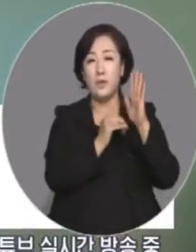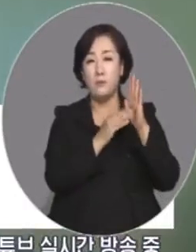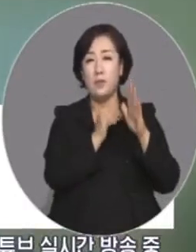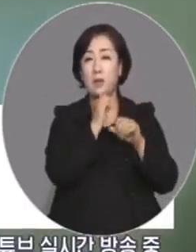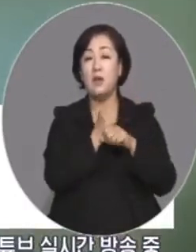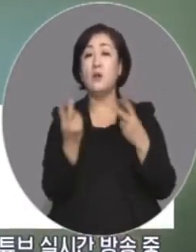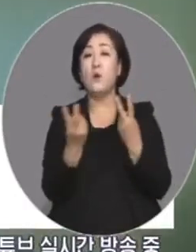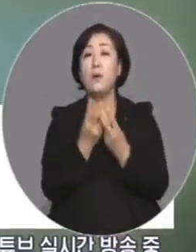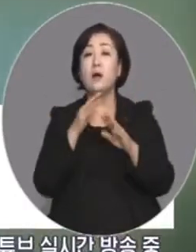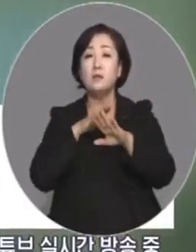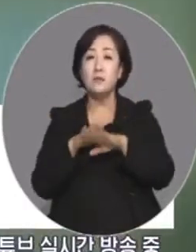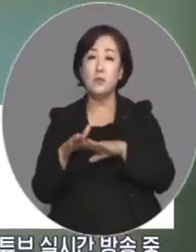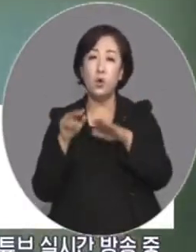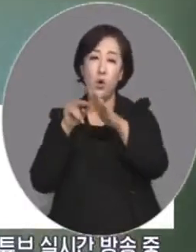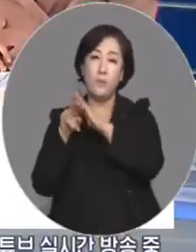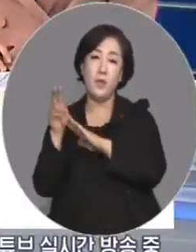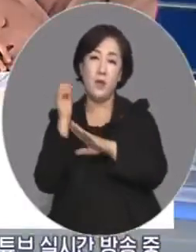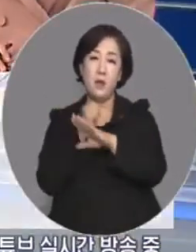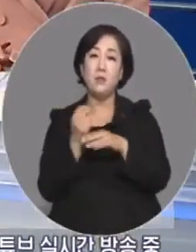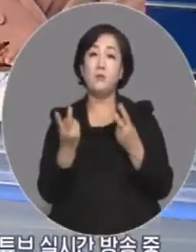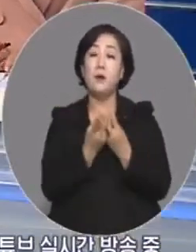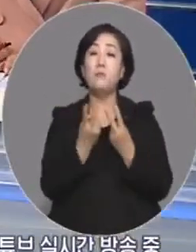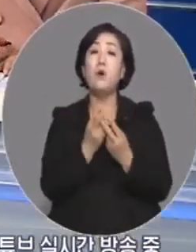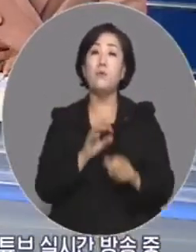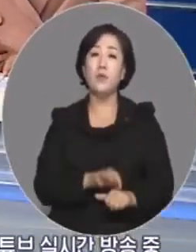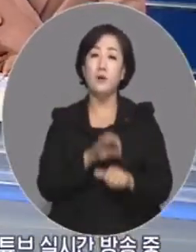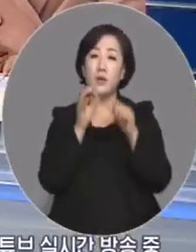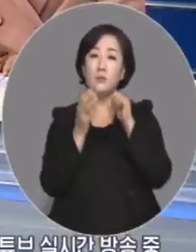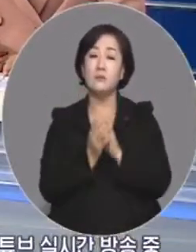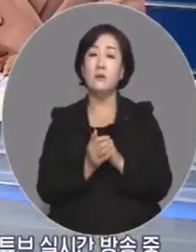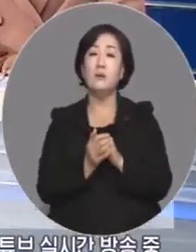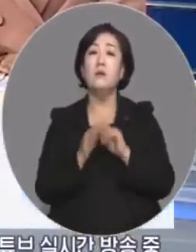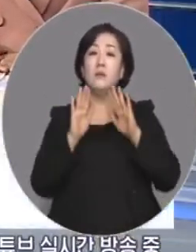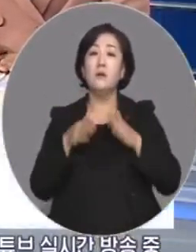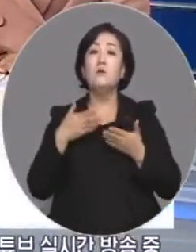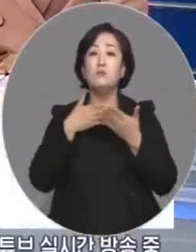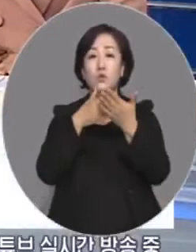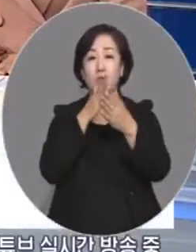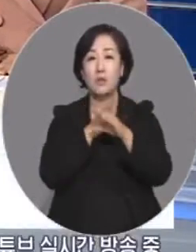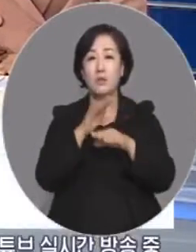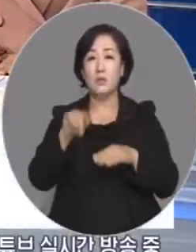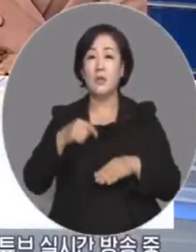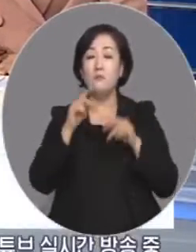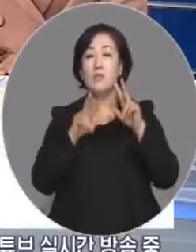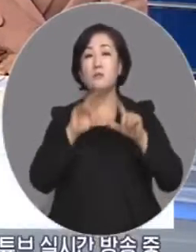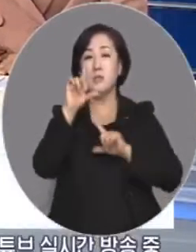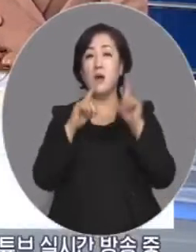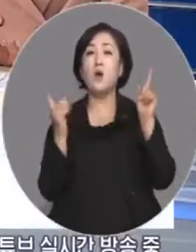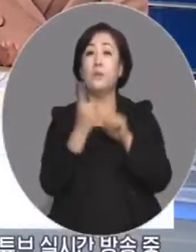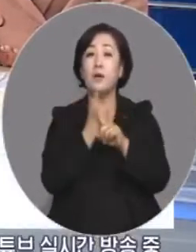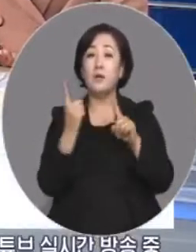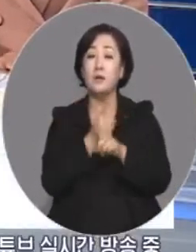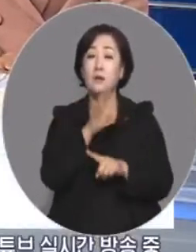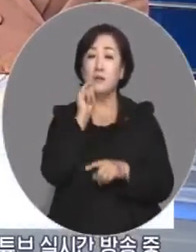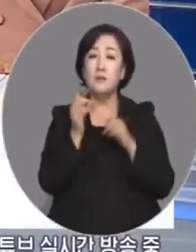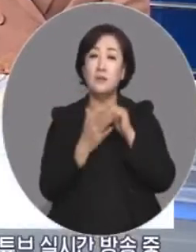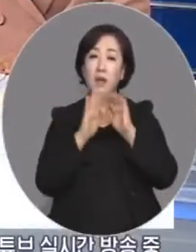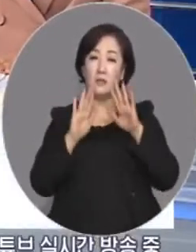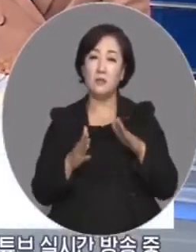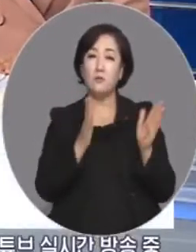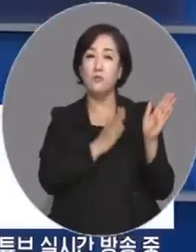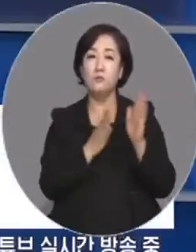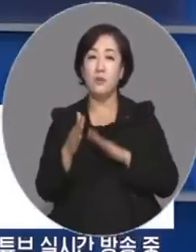방식으로 단속을 피해 올 수 있었습니다. 네, 그럼 보도가 나간 후니까 지금은 좀 상황이 달라졌나요? 네, 취재